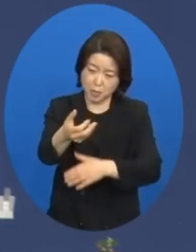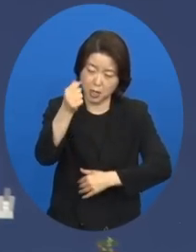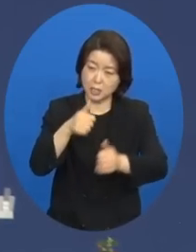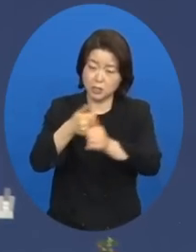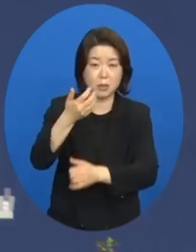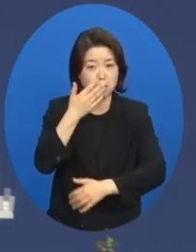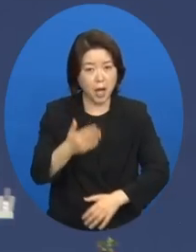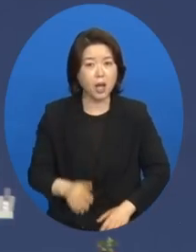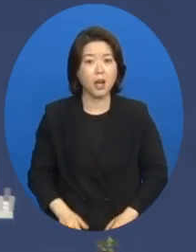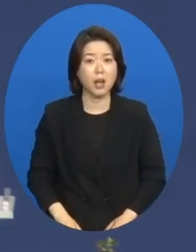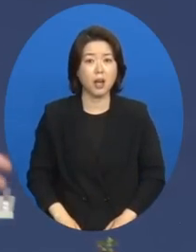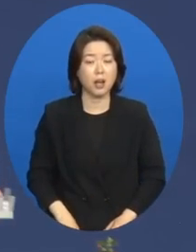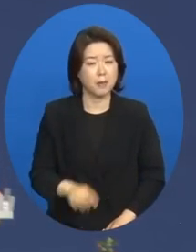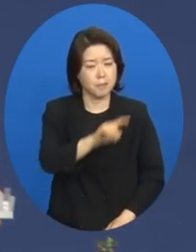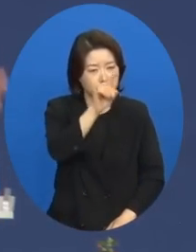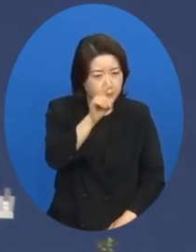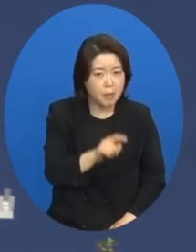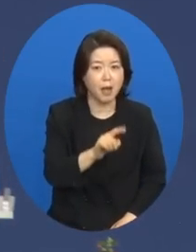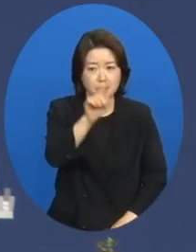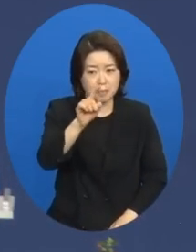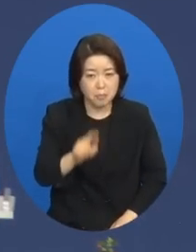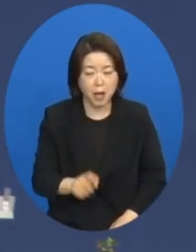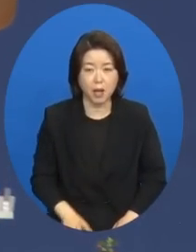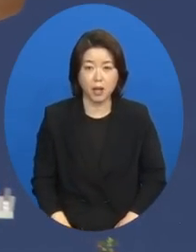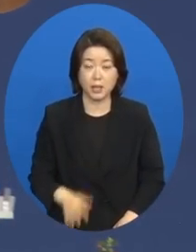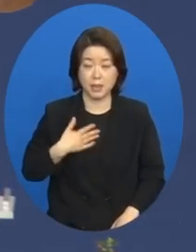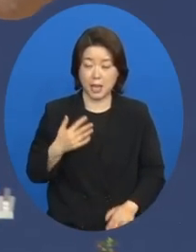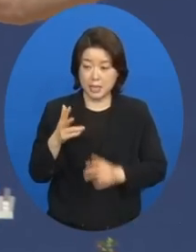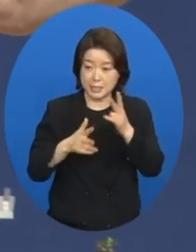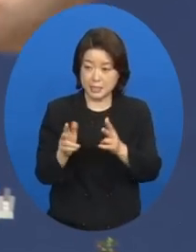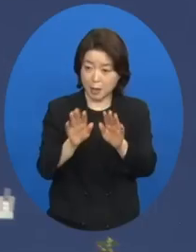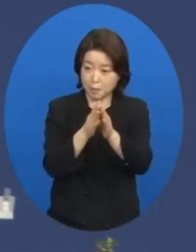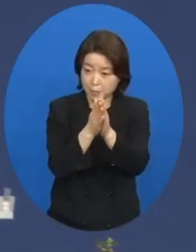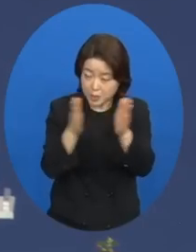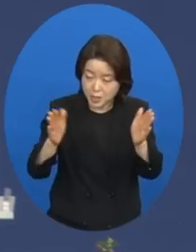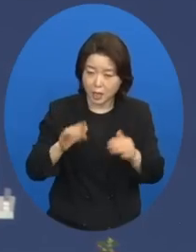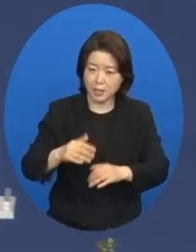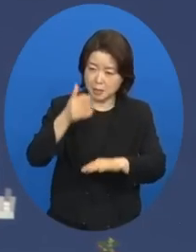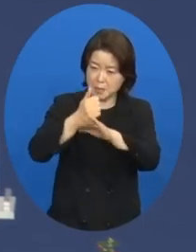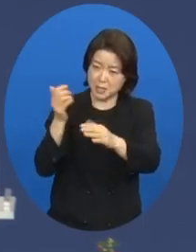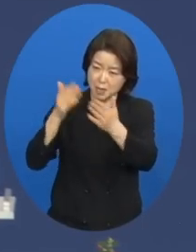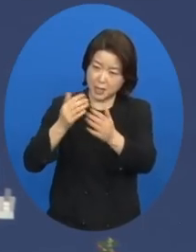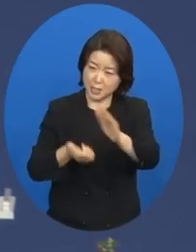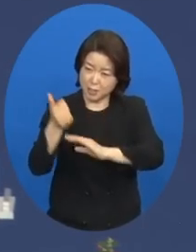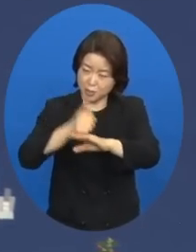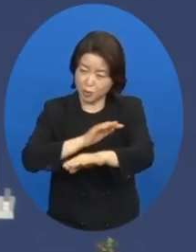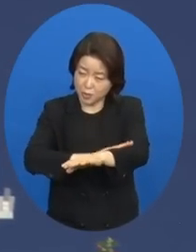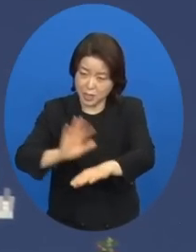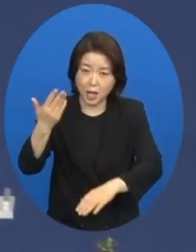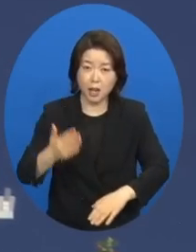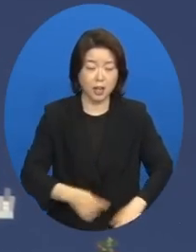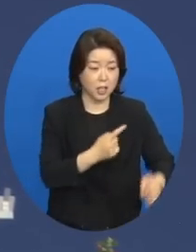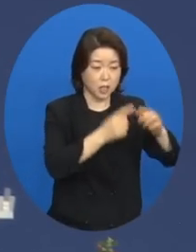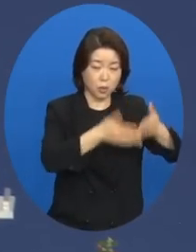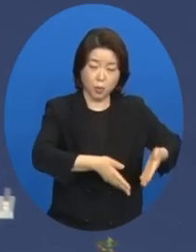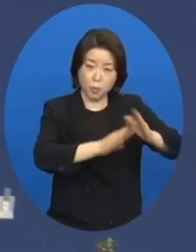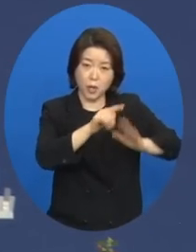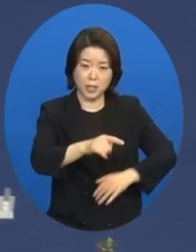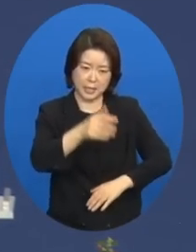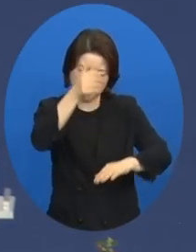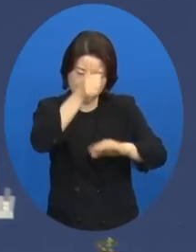있을까? 사업 개업을 하는데 이 사업 끝까지 잘 갈 수 있을까? 교회 개척하는데 끝까지 교회